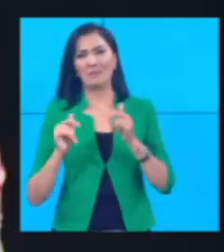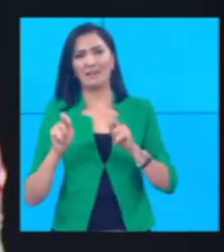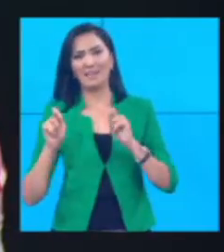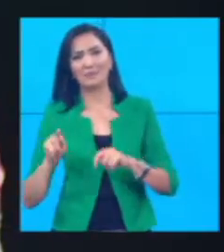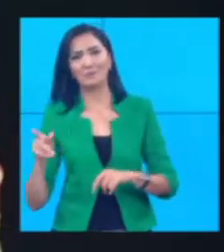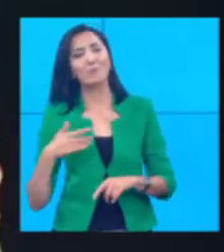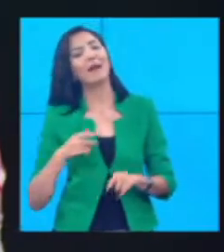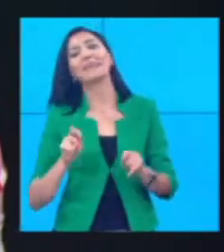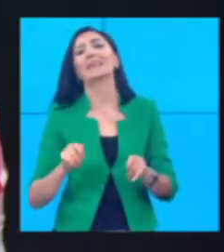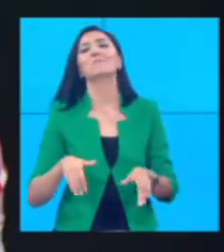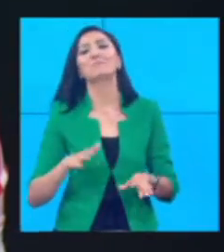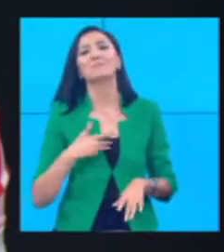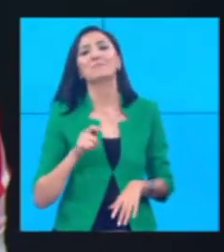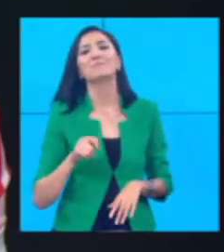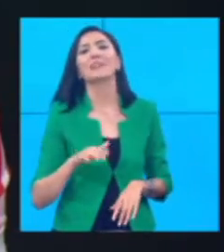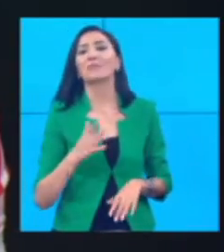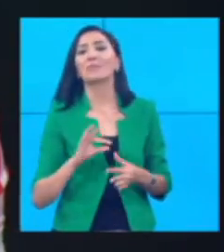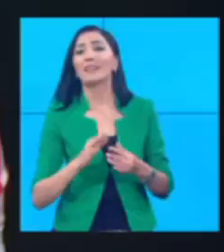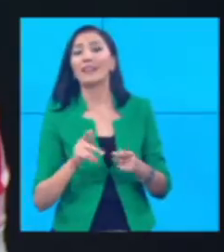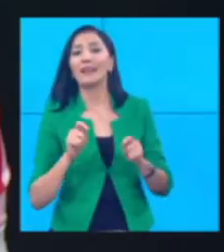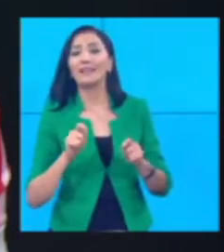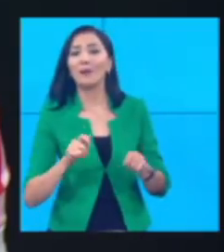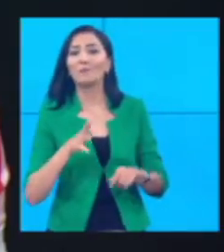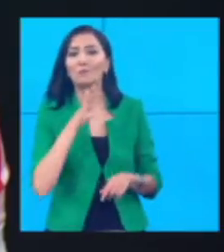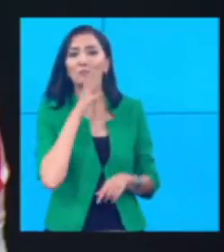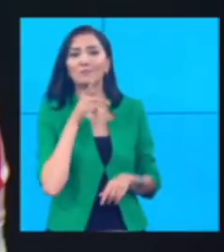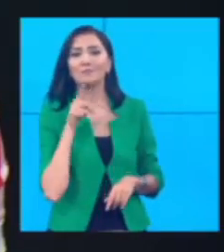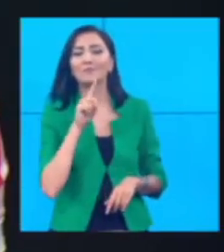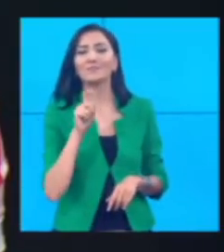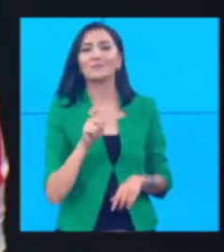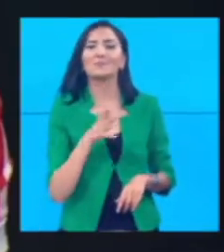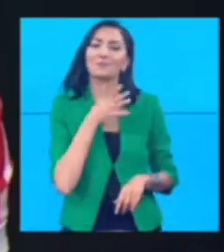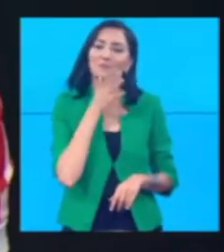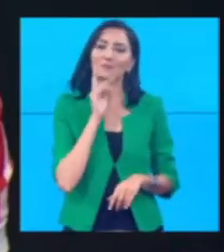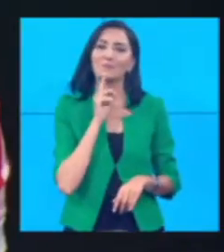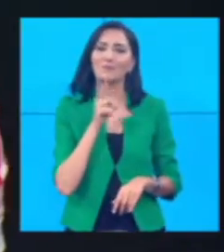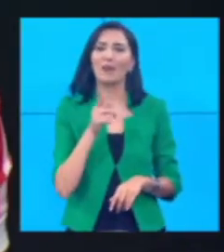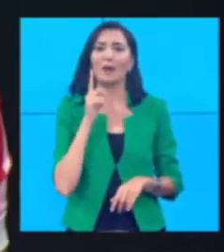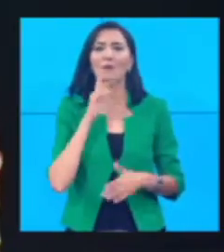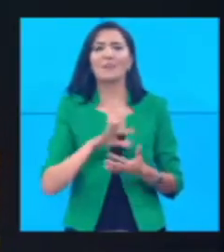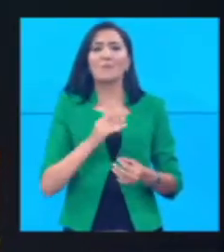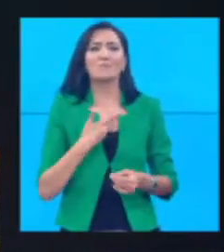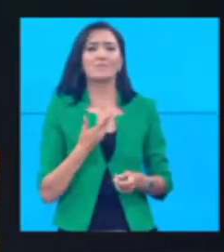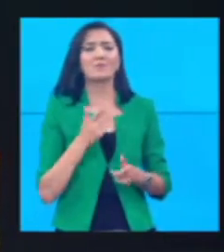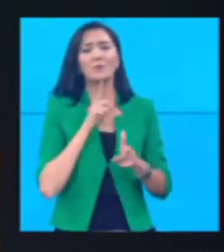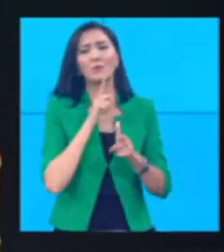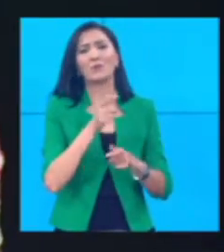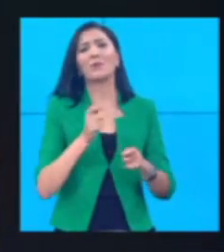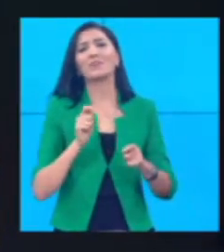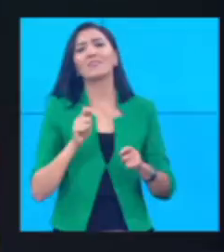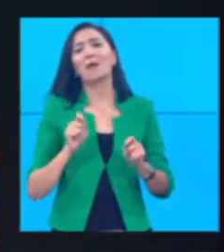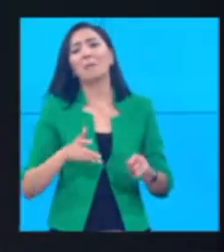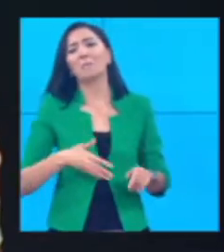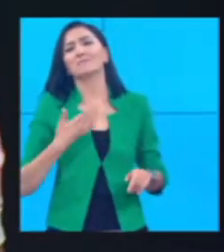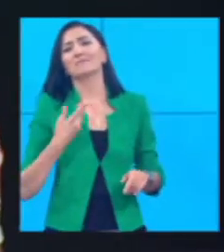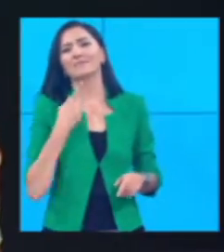kaprisler? Ben şu ana kadar daha yapmadım mesela. Mesela neler yapılıyor? Onları biliyor musun kapris olarak? Ama hani insan canı bazen yapmak istemiyor. Her